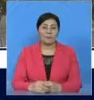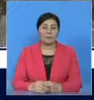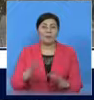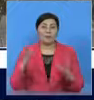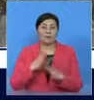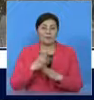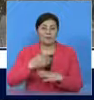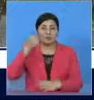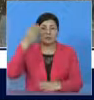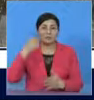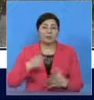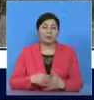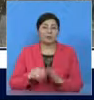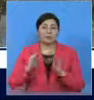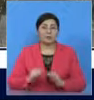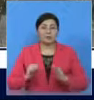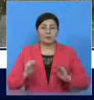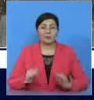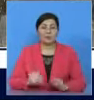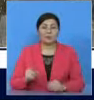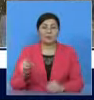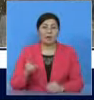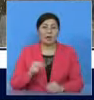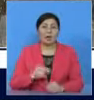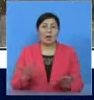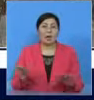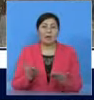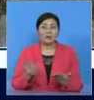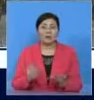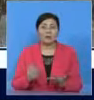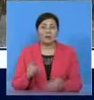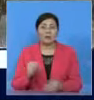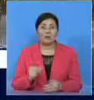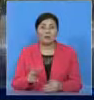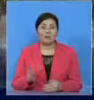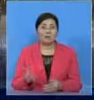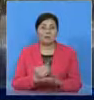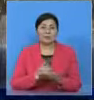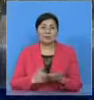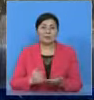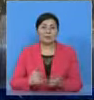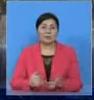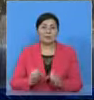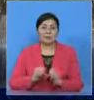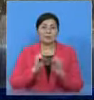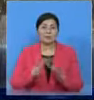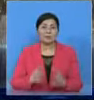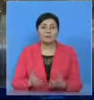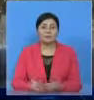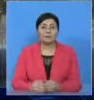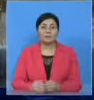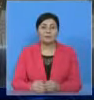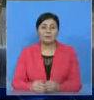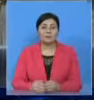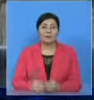экологическое образование до подрастающего поколения, о том, каким образом мы, просто собирая за собой те отходы, которые